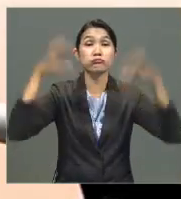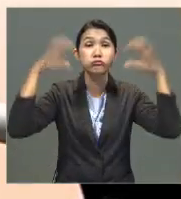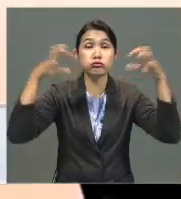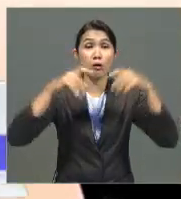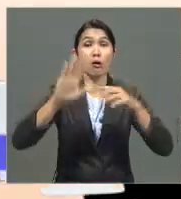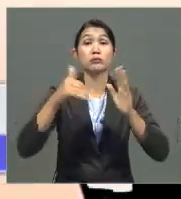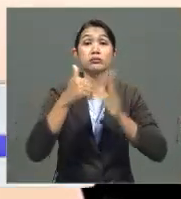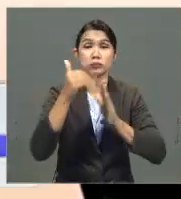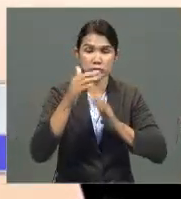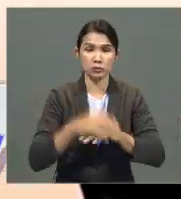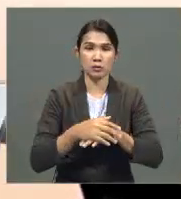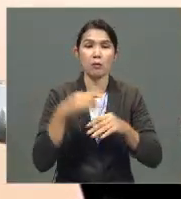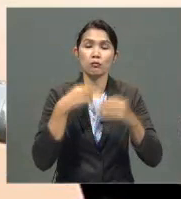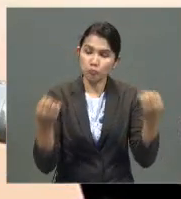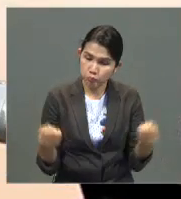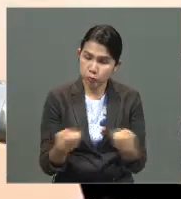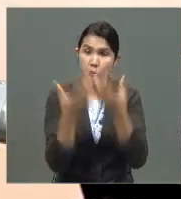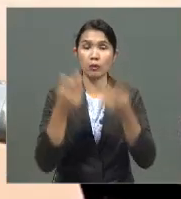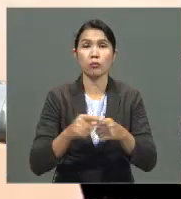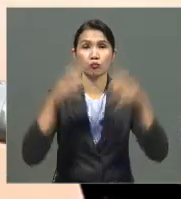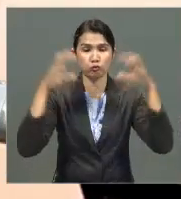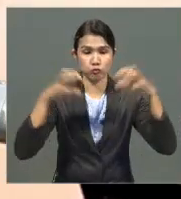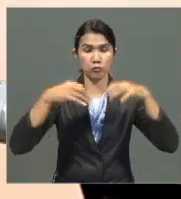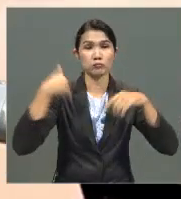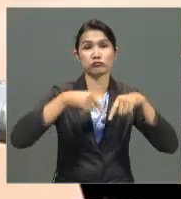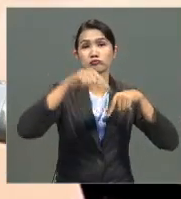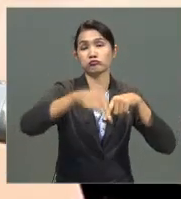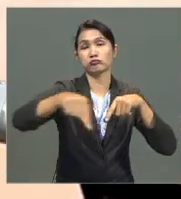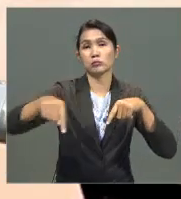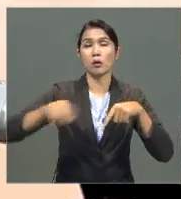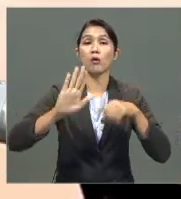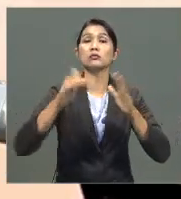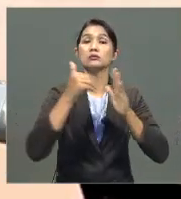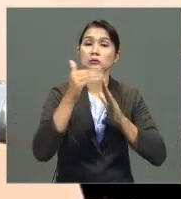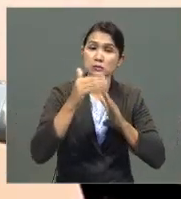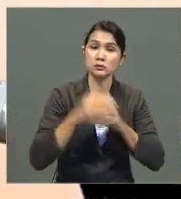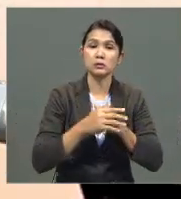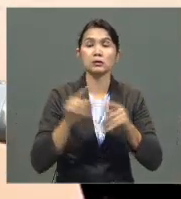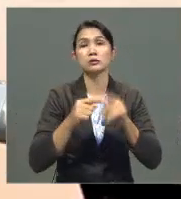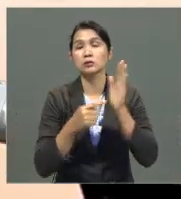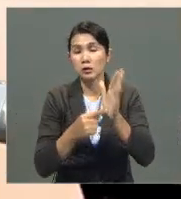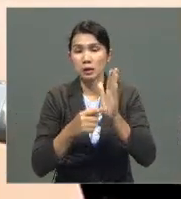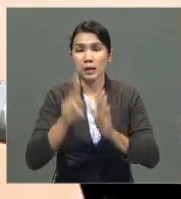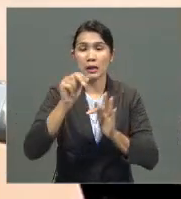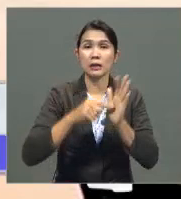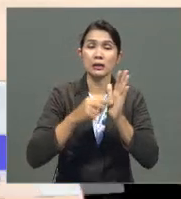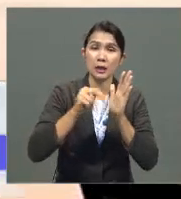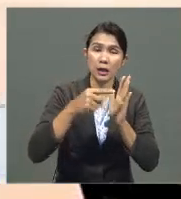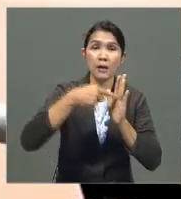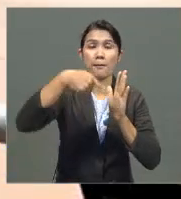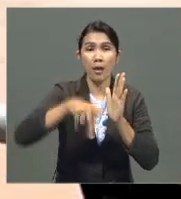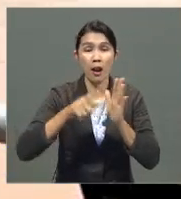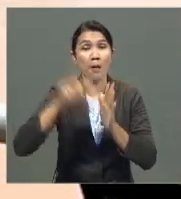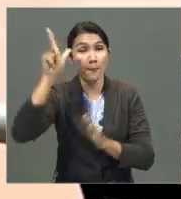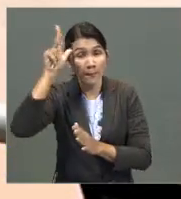ในส่วนของภาคเหนือนะครับส่งผลกระทบทำให้มีฝนตกหนักในหลายพื้นที่ด้วยกันในส่วนของภาคเหนือเองไม่ว่าจะเป็นจังหวัดน่านจังหวัดแพร่จังหวัด